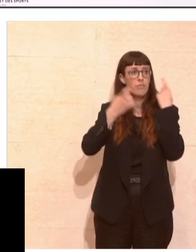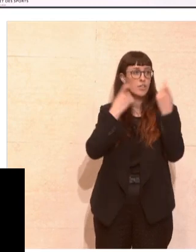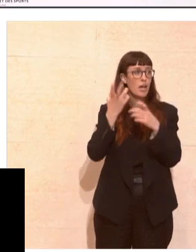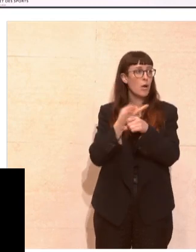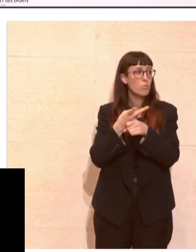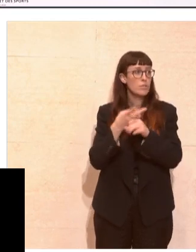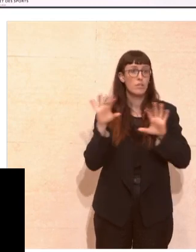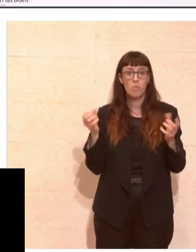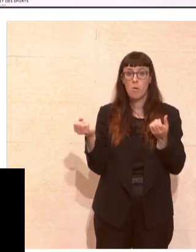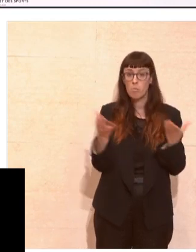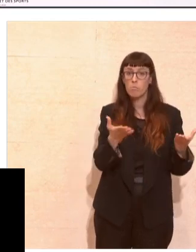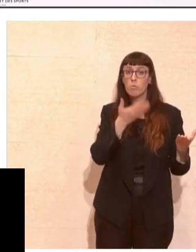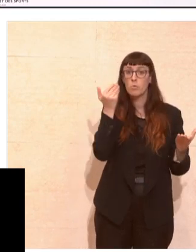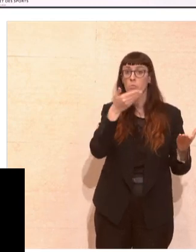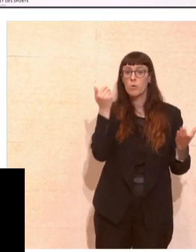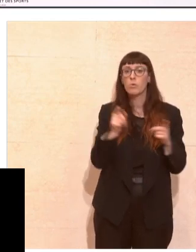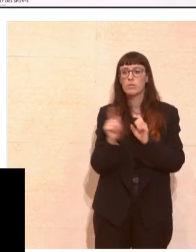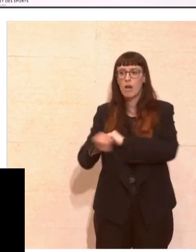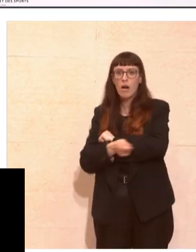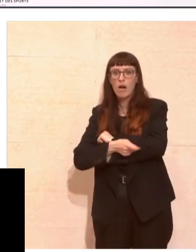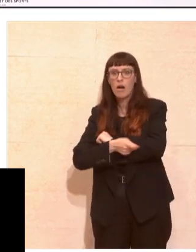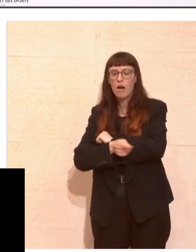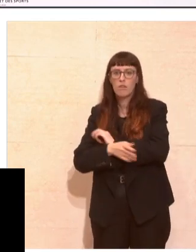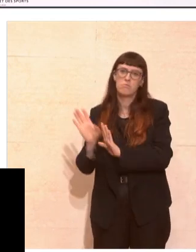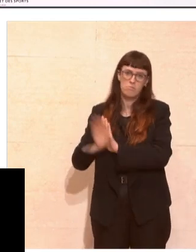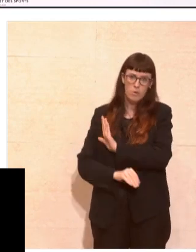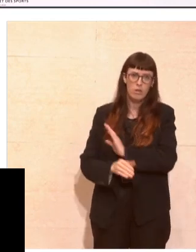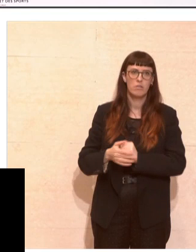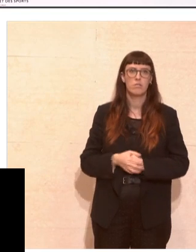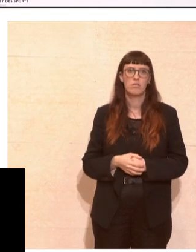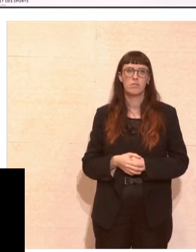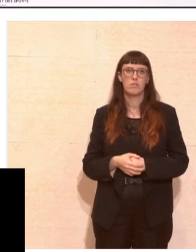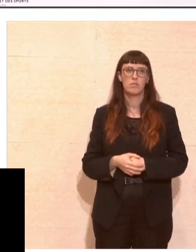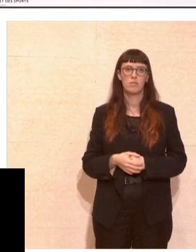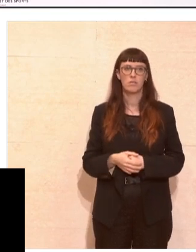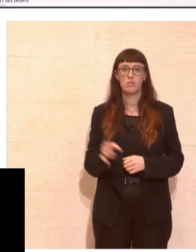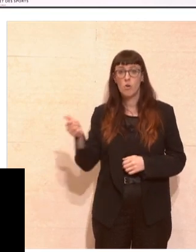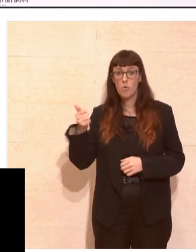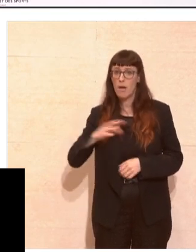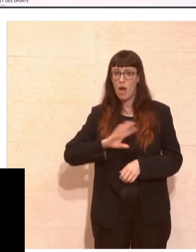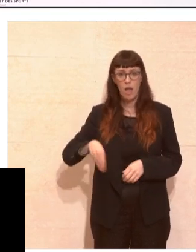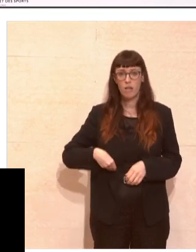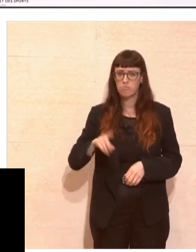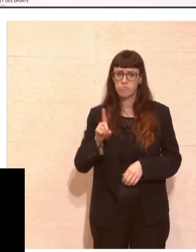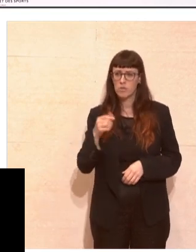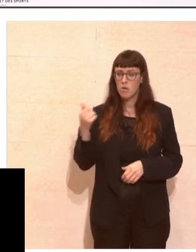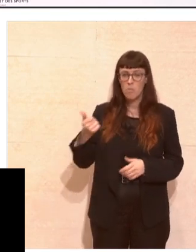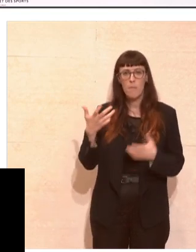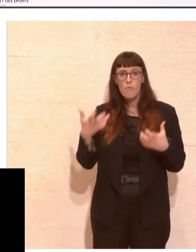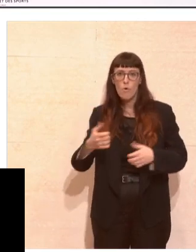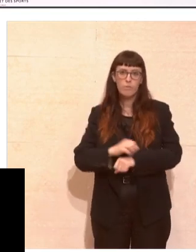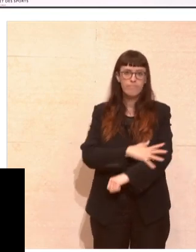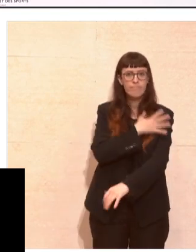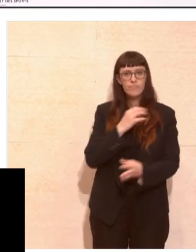sommeil, à ne pas souffrir de cette dépendance qui est malgré eux, et qui est pourtant, ils ont envie de rechercher des sensations, ils ont envie